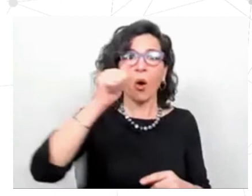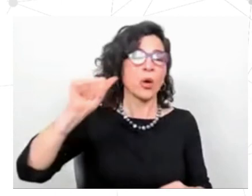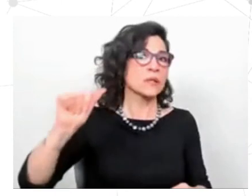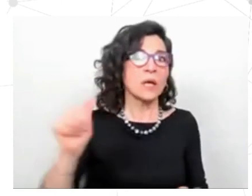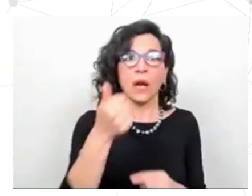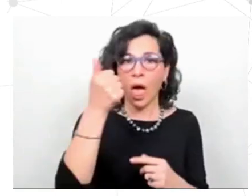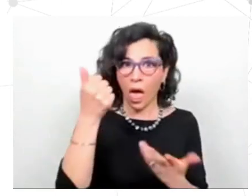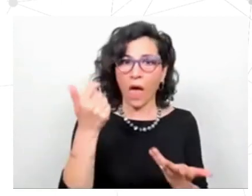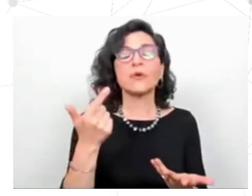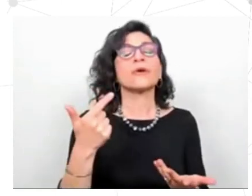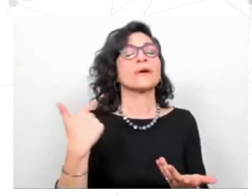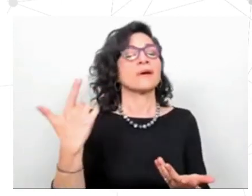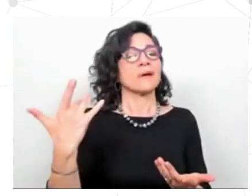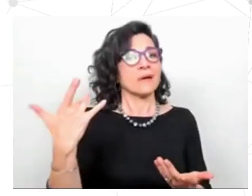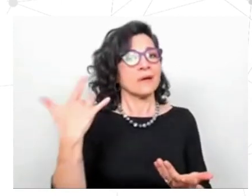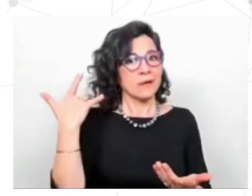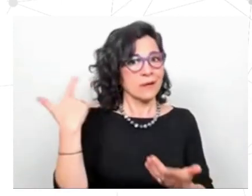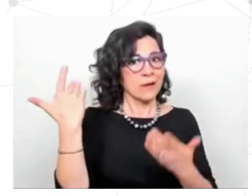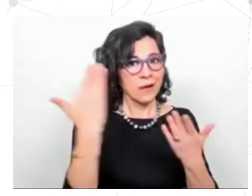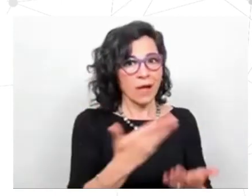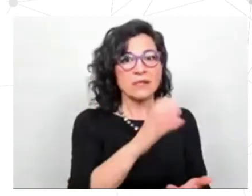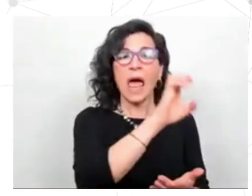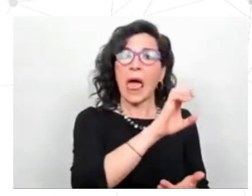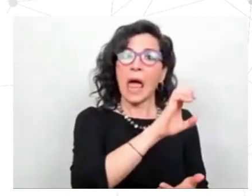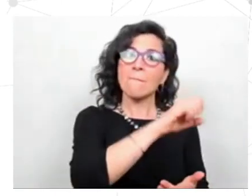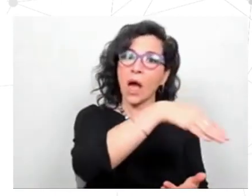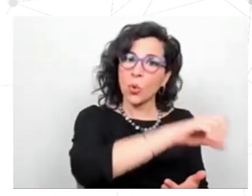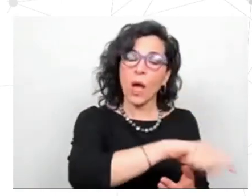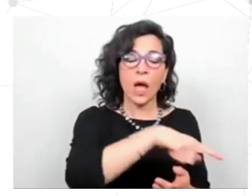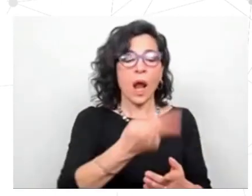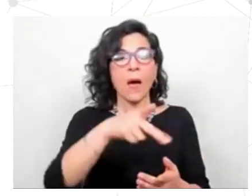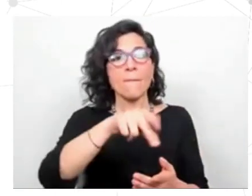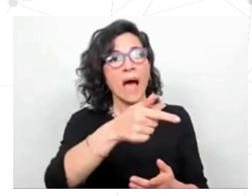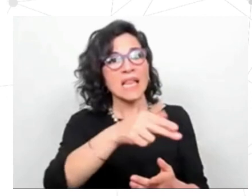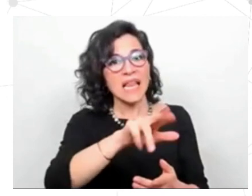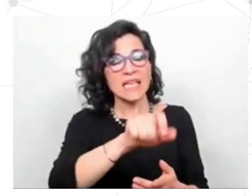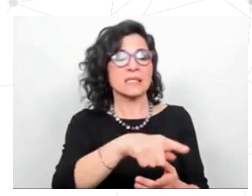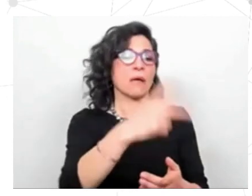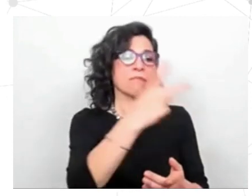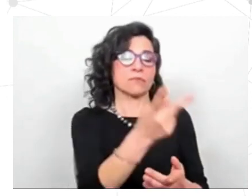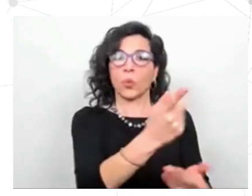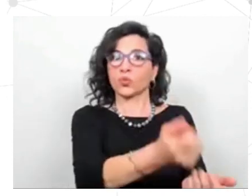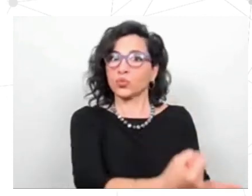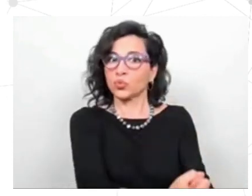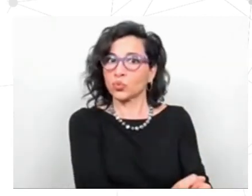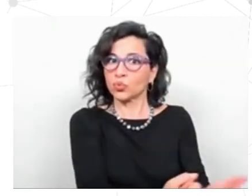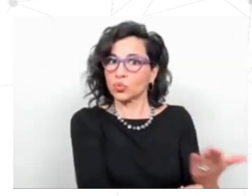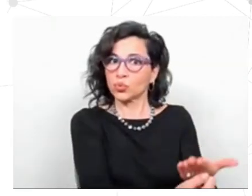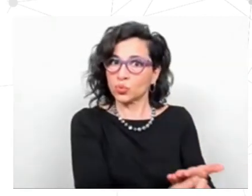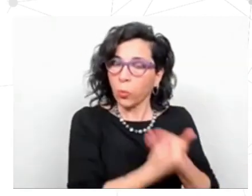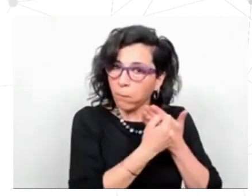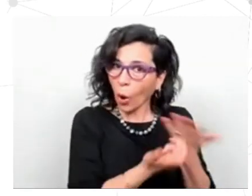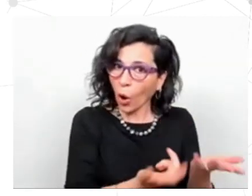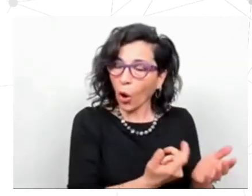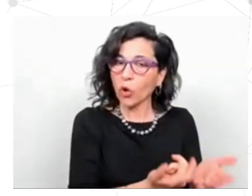ringrazio anche a Emanuele e Patrizia veramente di cuore per il supporto che ci hanno dato, e vi